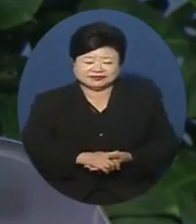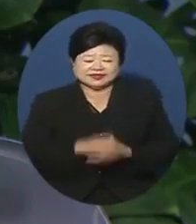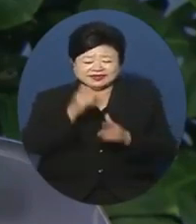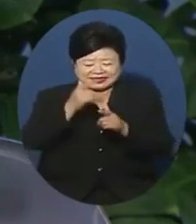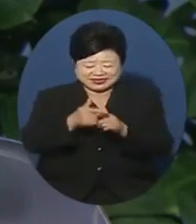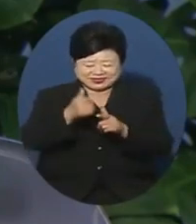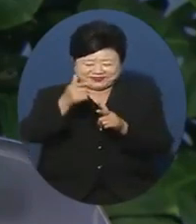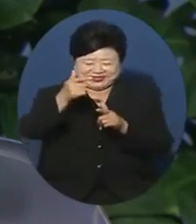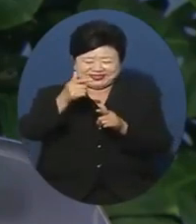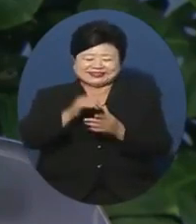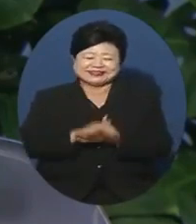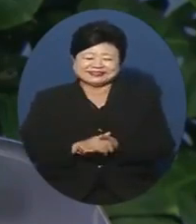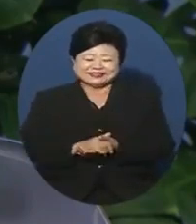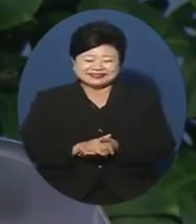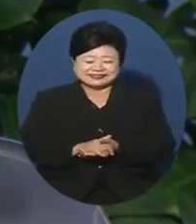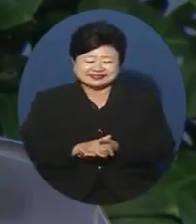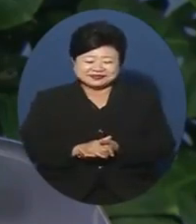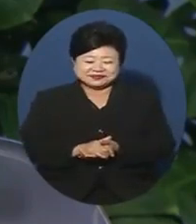예수님께서